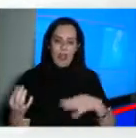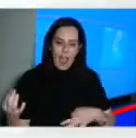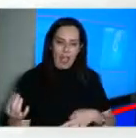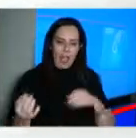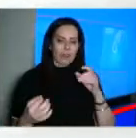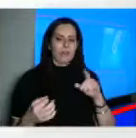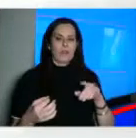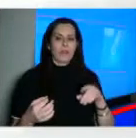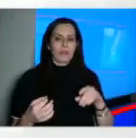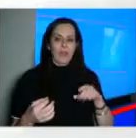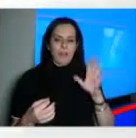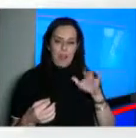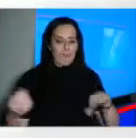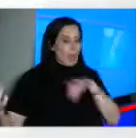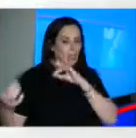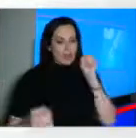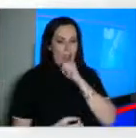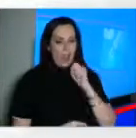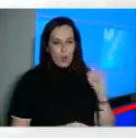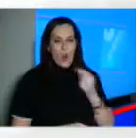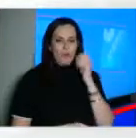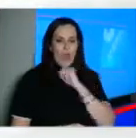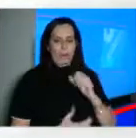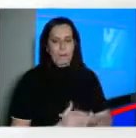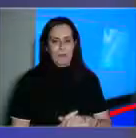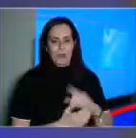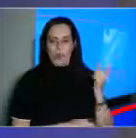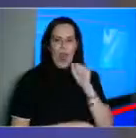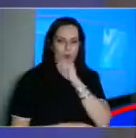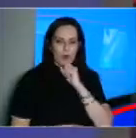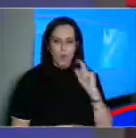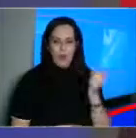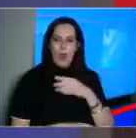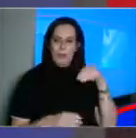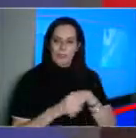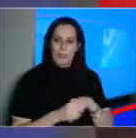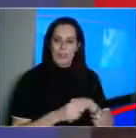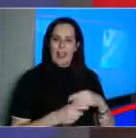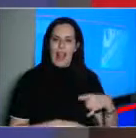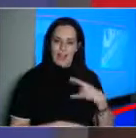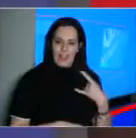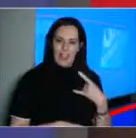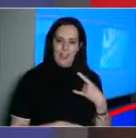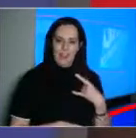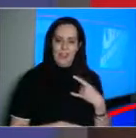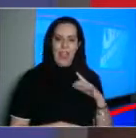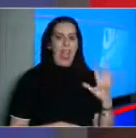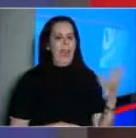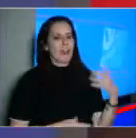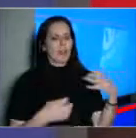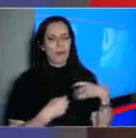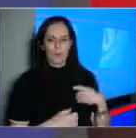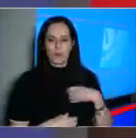שר, אפילו הכנרת שרה. כולם שרים, כולם מצטרפים לחוויה הזאת. ואיפה אתם מופיעים